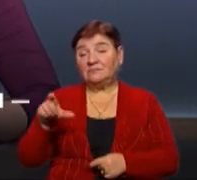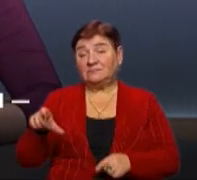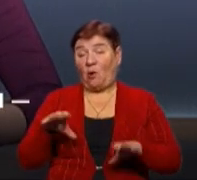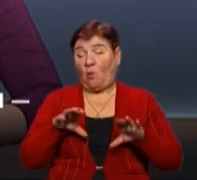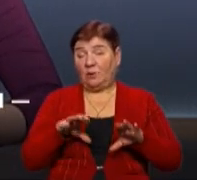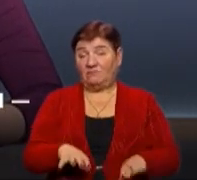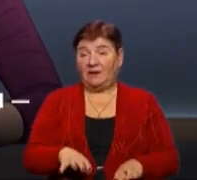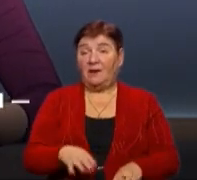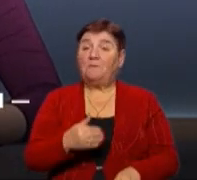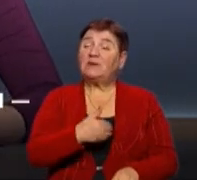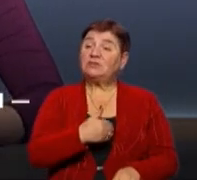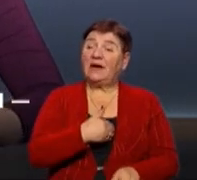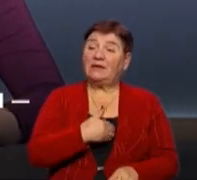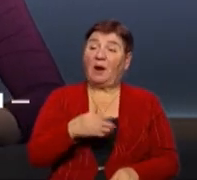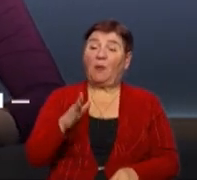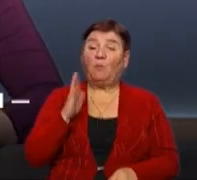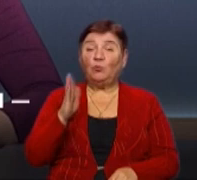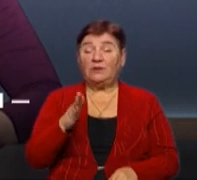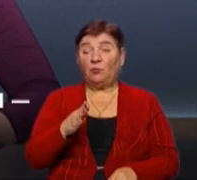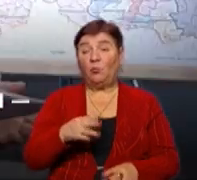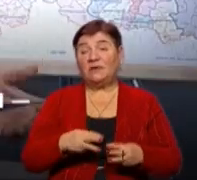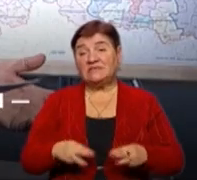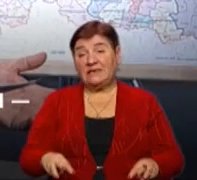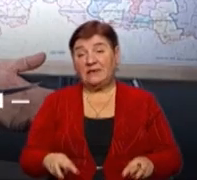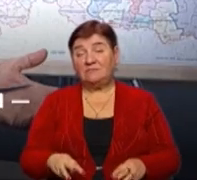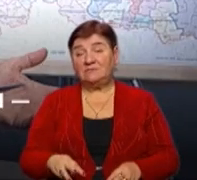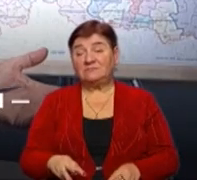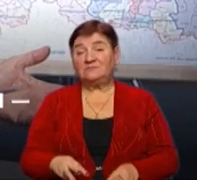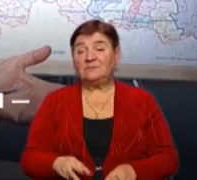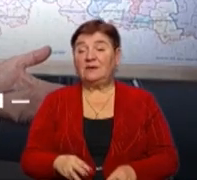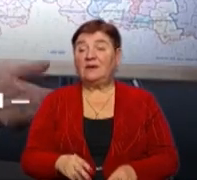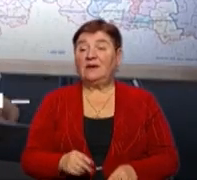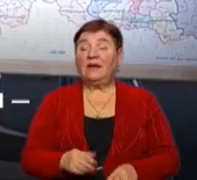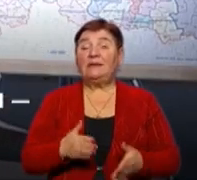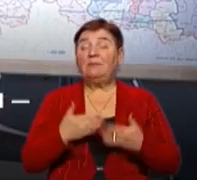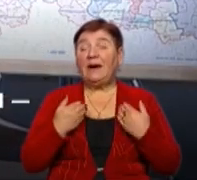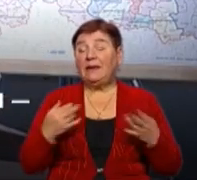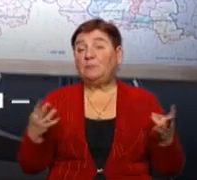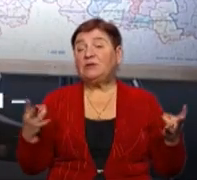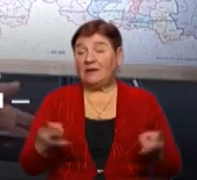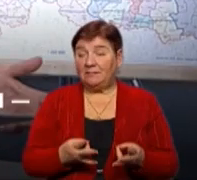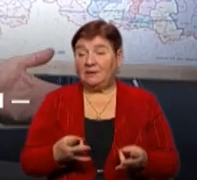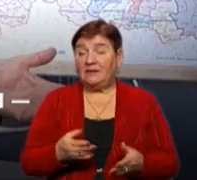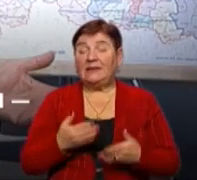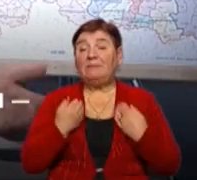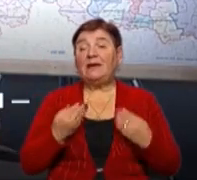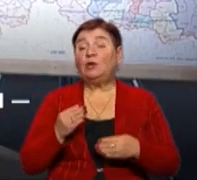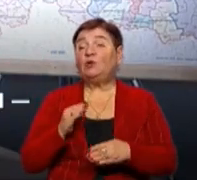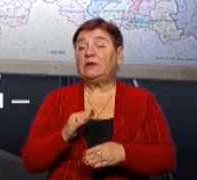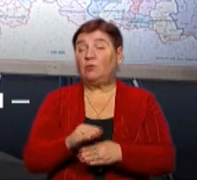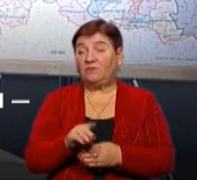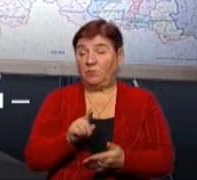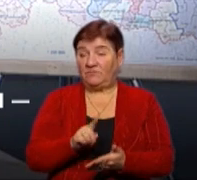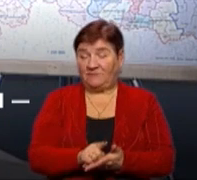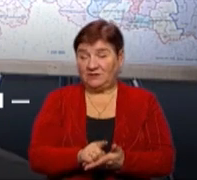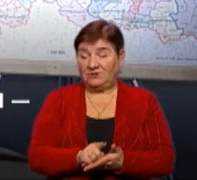голови громад не виявляли бажання бути в президії? Ні, не виявляли, але цього немає потреби, тому що там нема додаткових